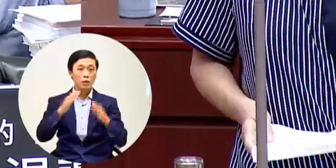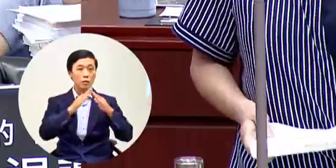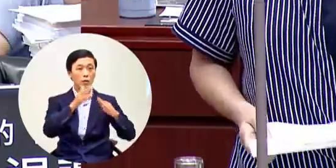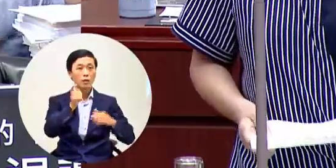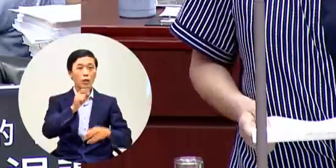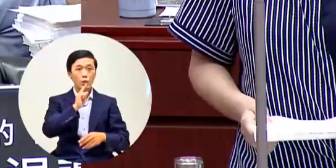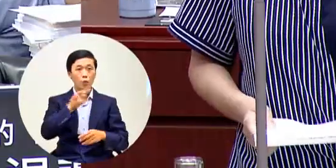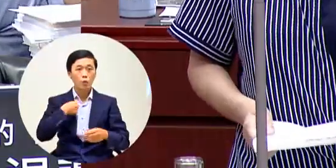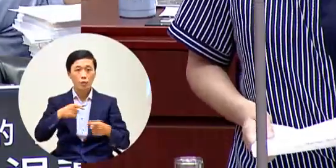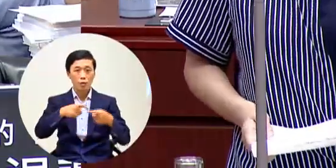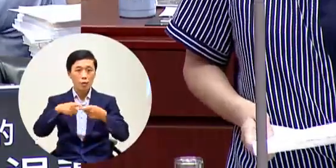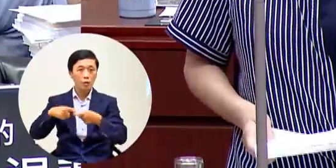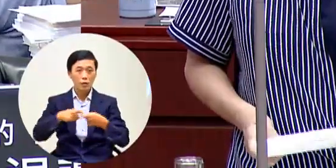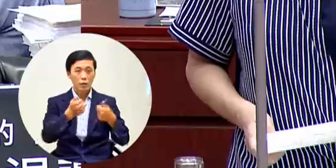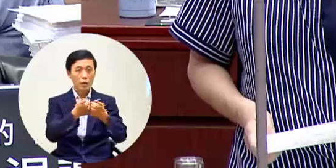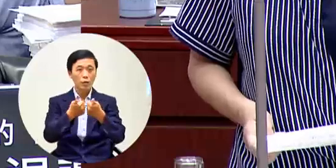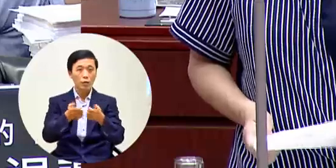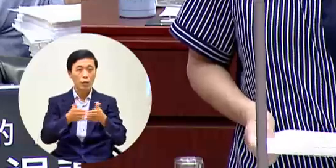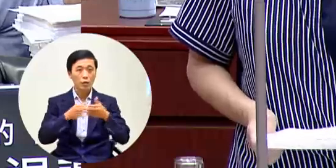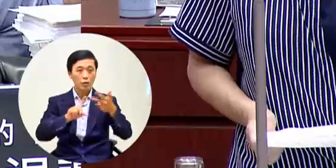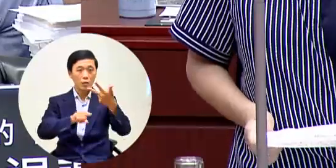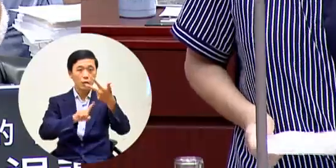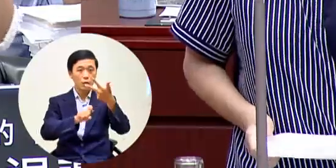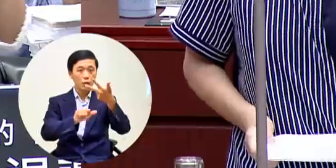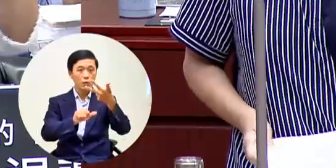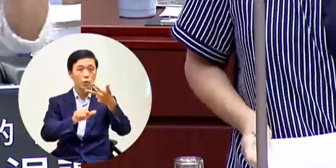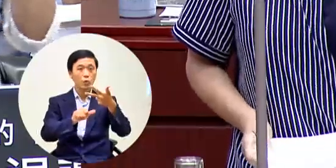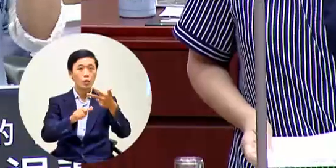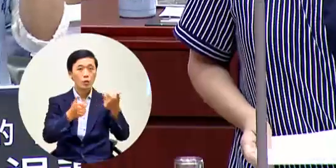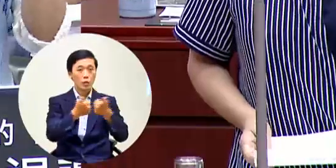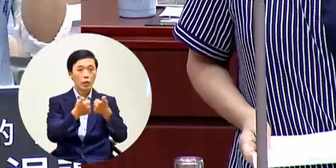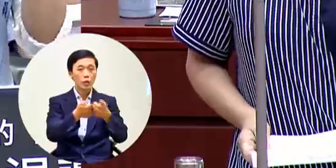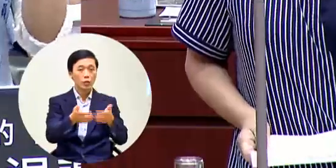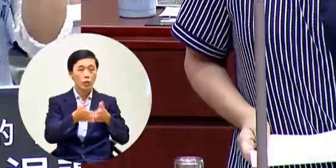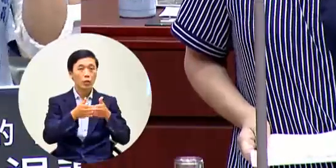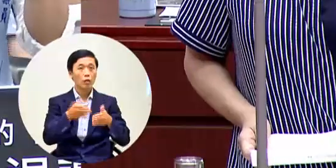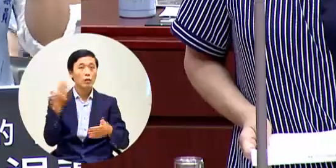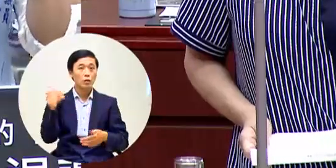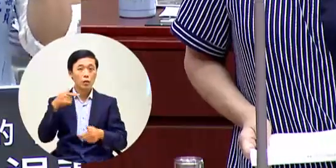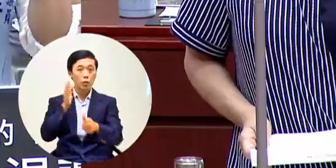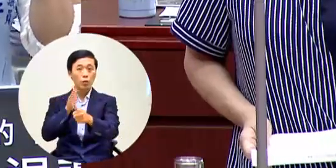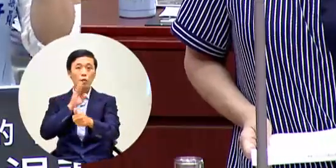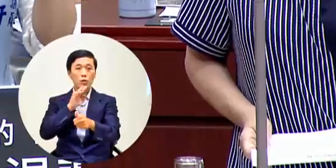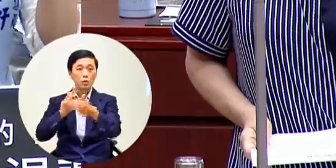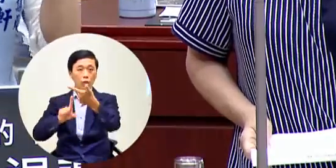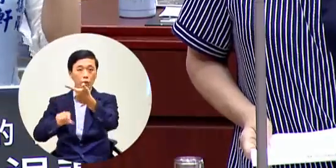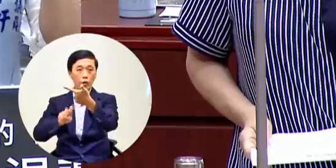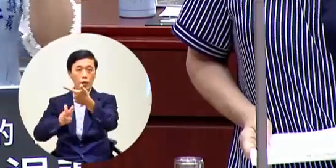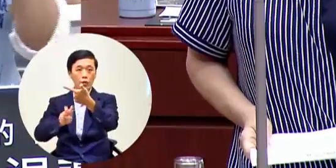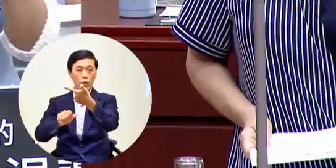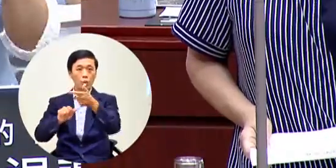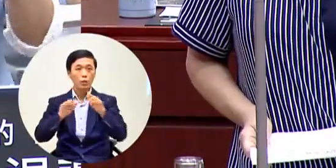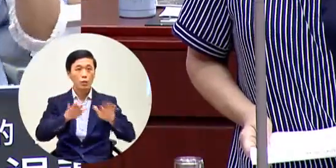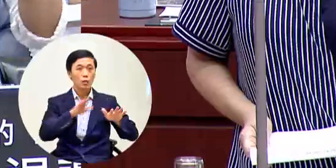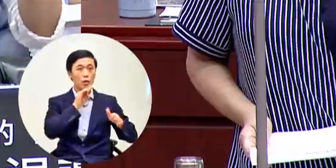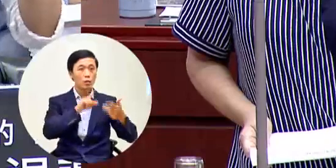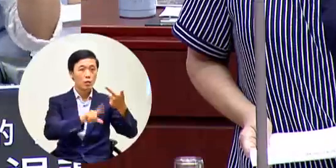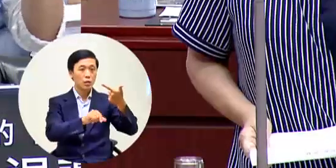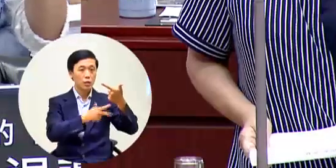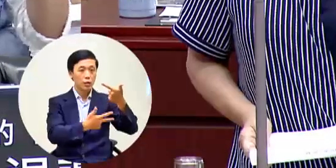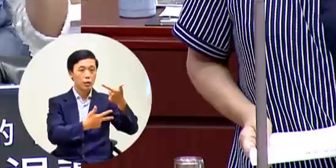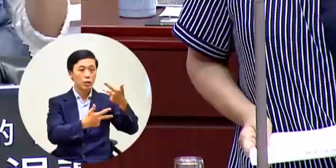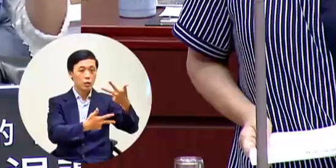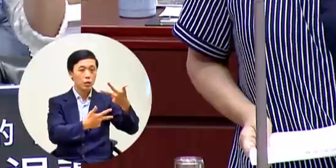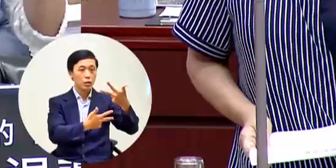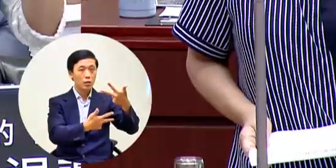要开联系会议，说我们在7月15号要开一次的联系会议。 我上次质询是6月25号，今天质询是7月7号，所